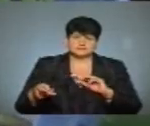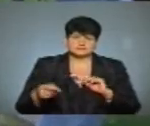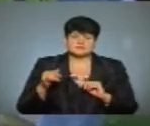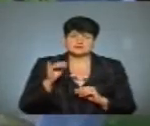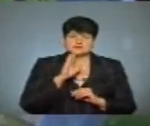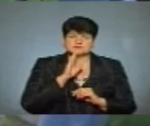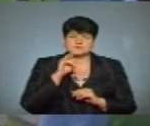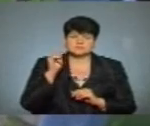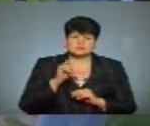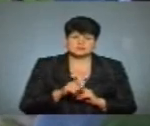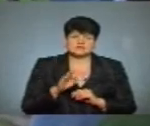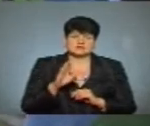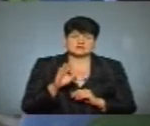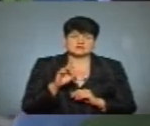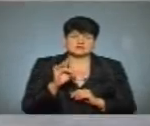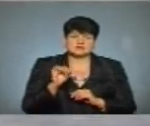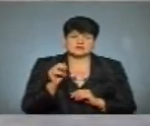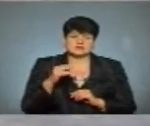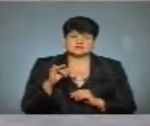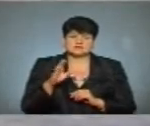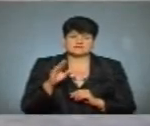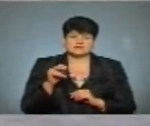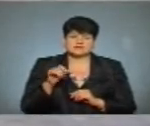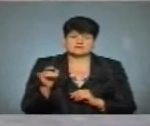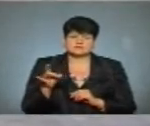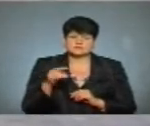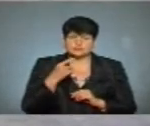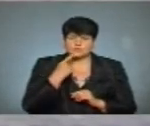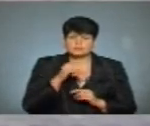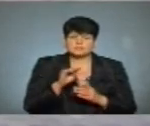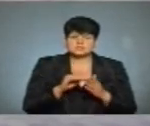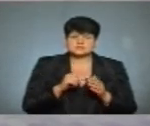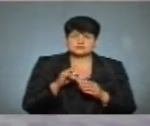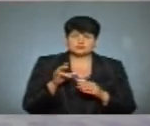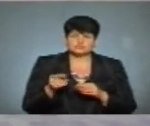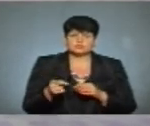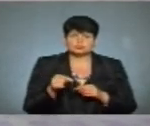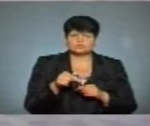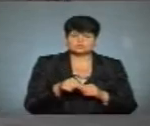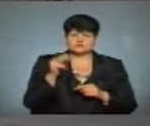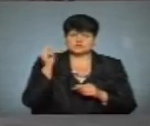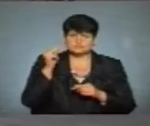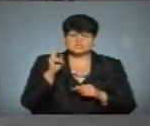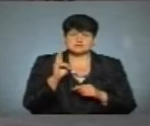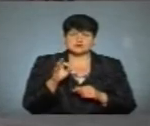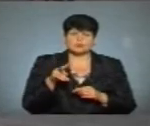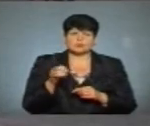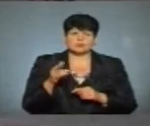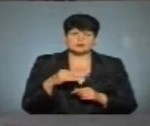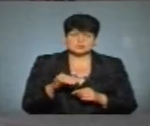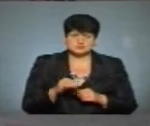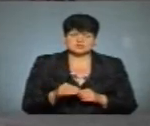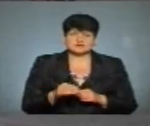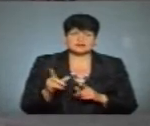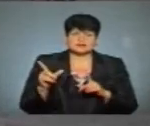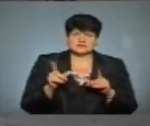Гороховська приїхала із Радивилова Рівненської області. Дівчина розповідає, що здає ЗНО у Тернополі, бо тут навчається у коледжі. З дому на тестування